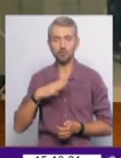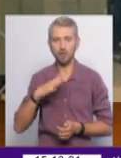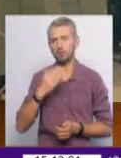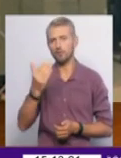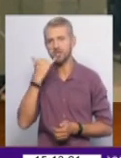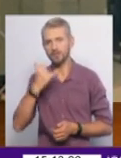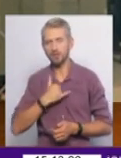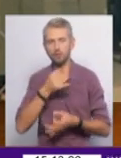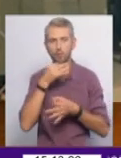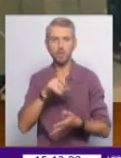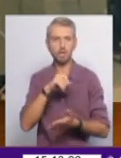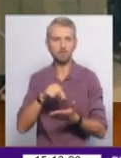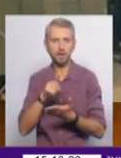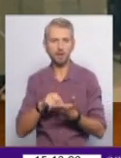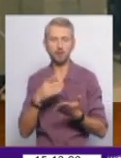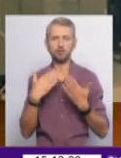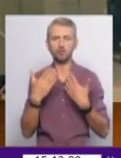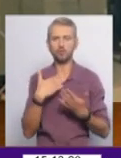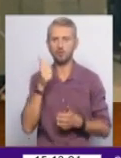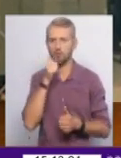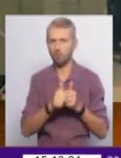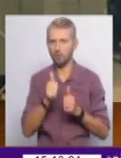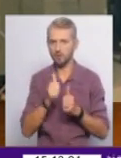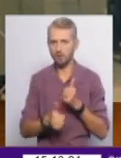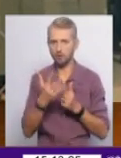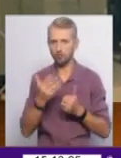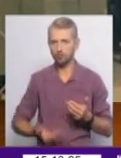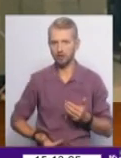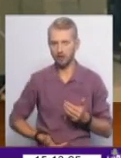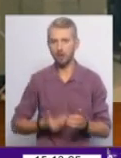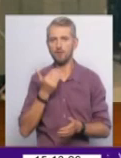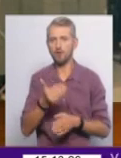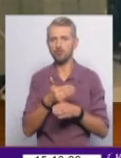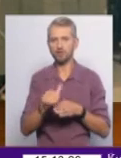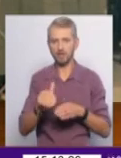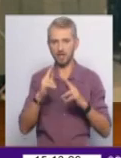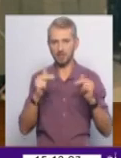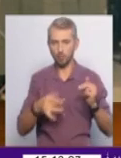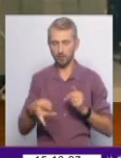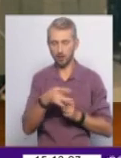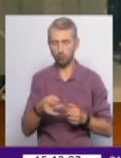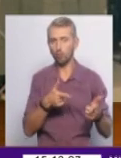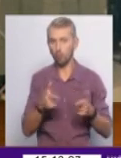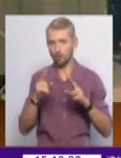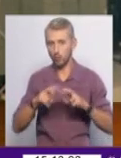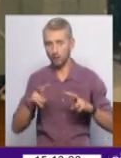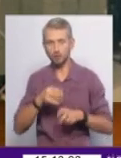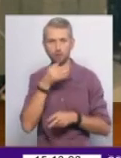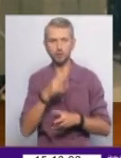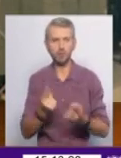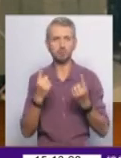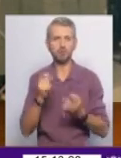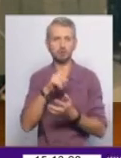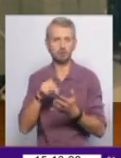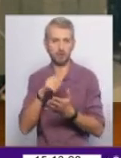будь-які питання, які стосуються повсякденного життя у вашій частині Дніпровського району, ми готові розглянути, і будь-які глобальні питання,